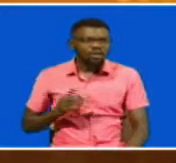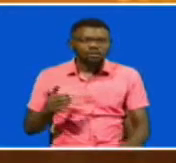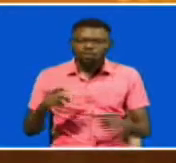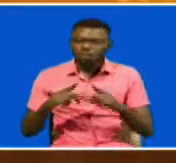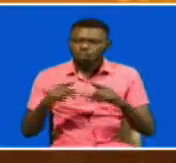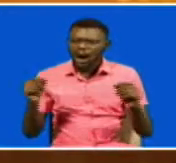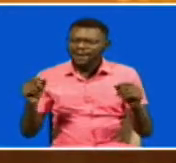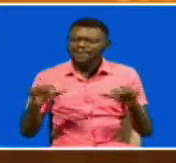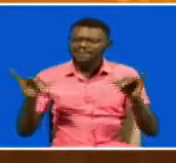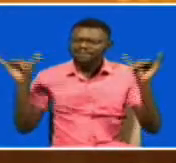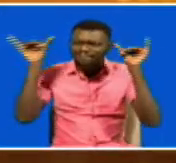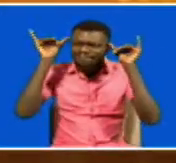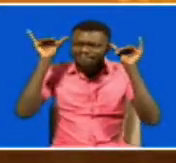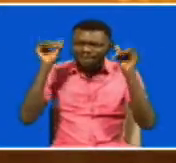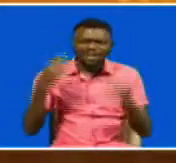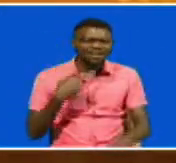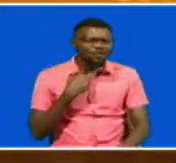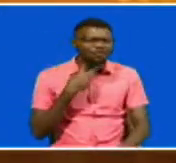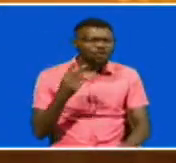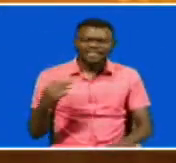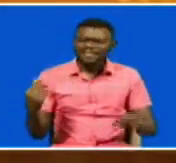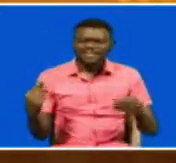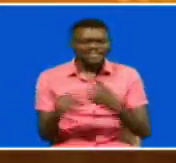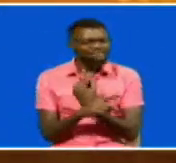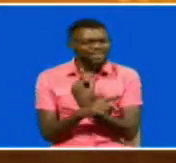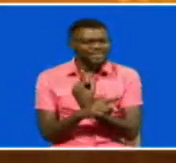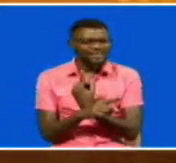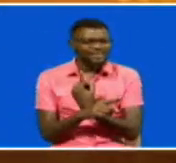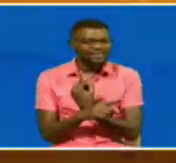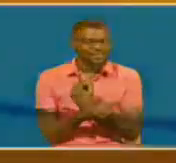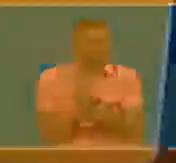na ngome. Nampisha Victor Mulama kwa makala haya.